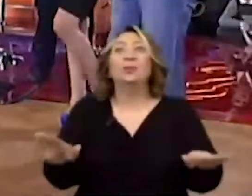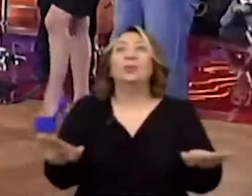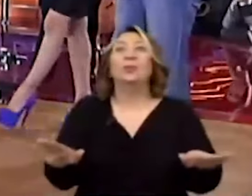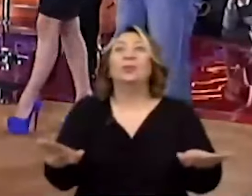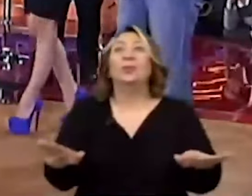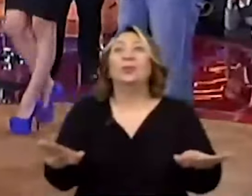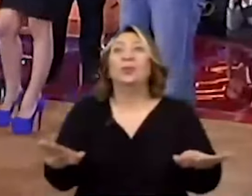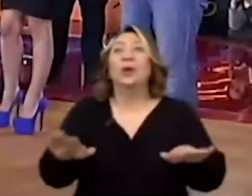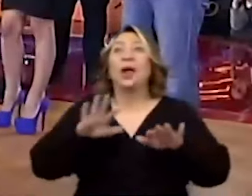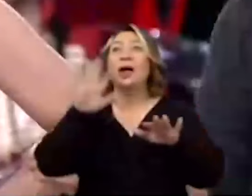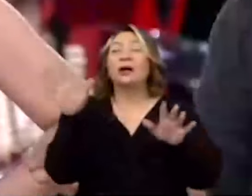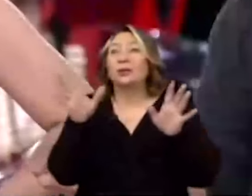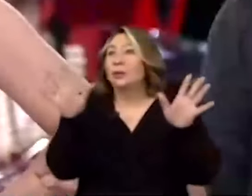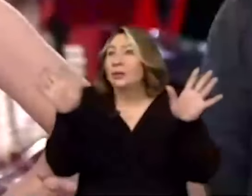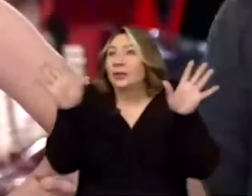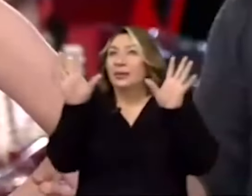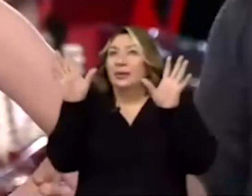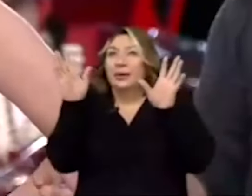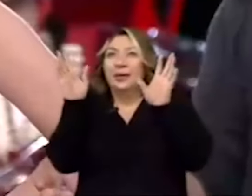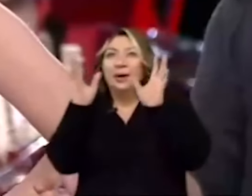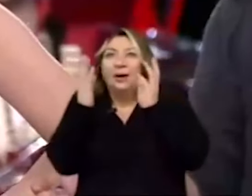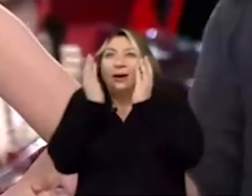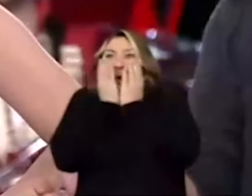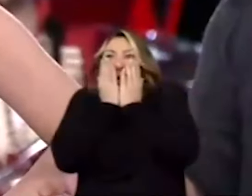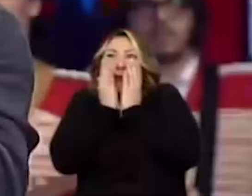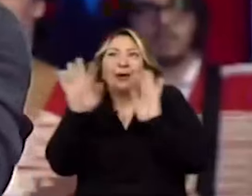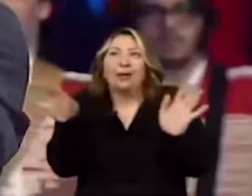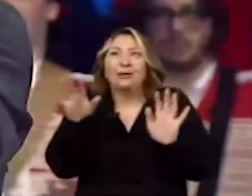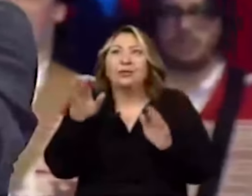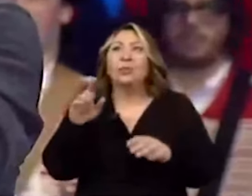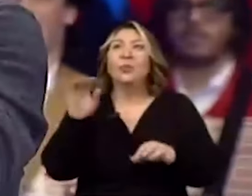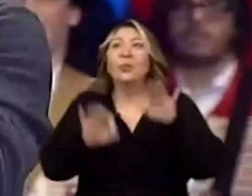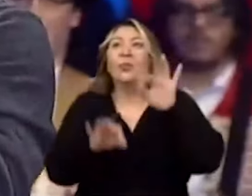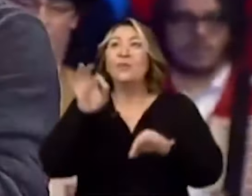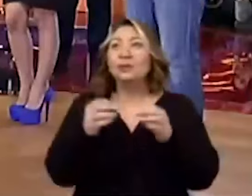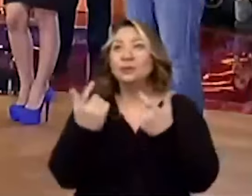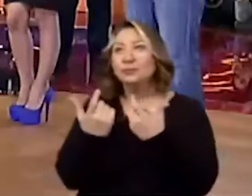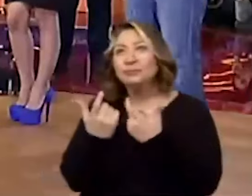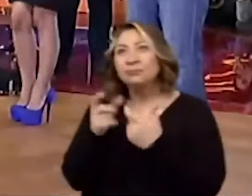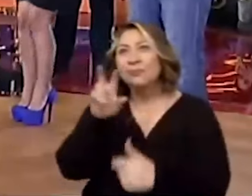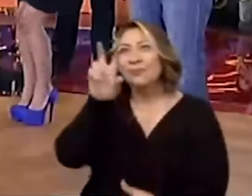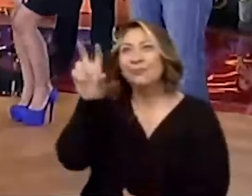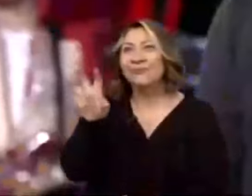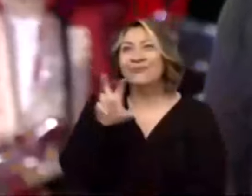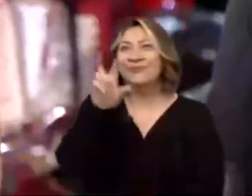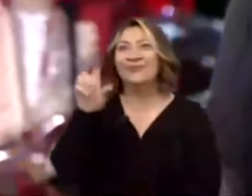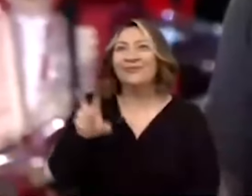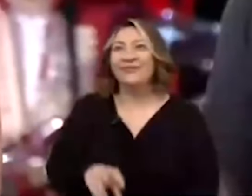durur. Herkes büyülenmiş gibi ona bakar. Müfettiş gözlerini ondan alamaz.